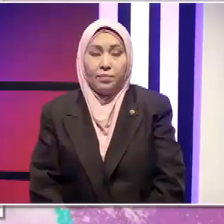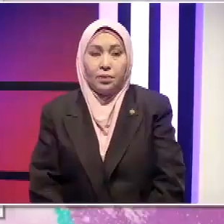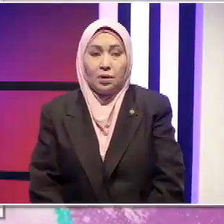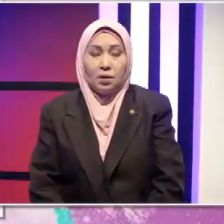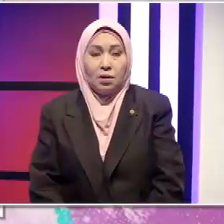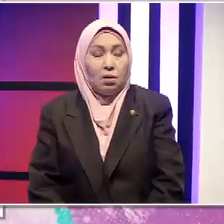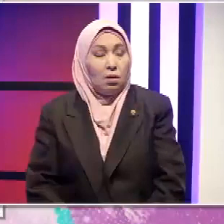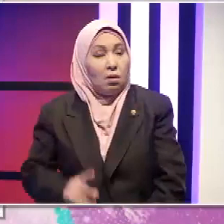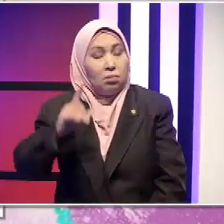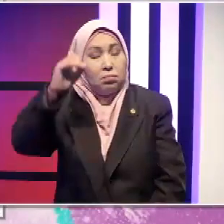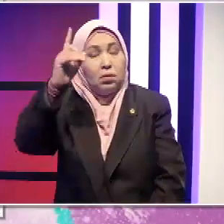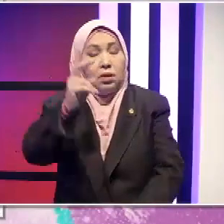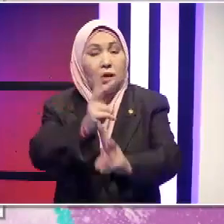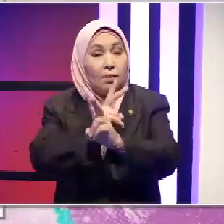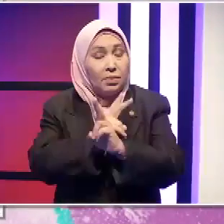hai alhamdulillahirobbilalamin